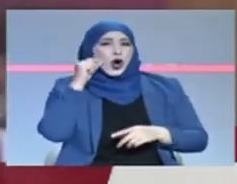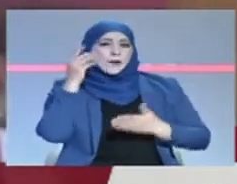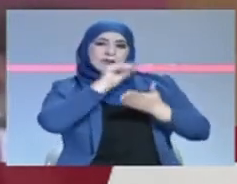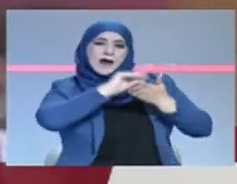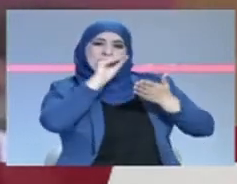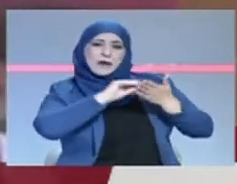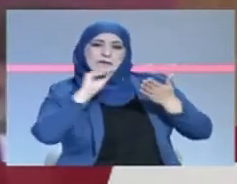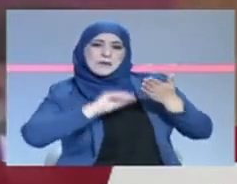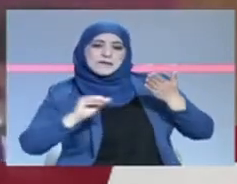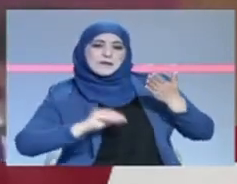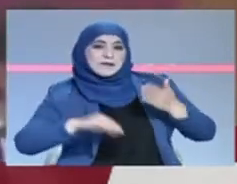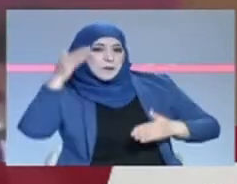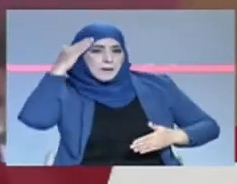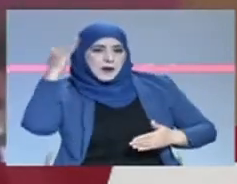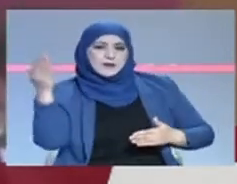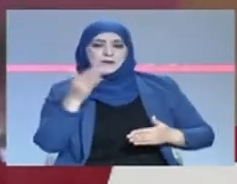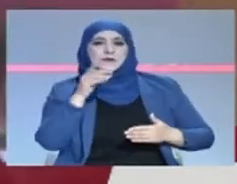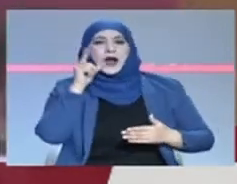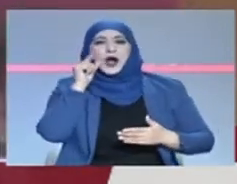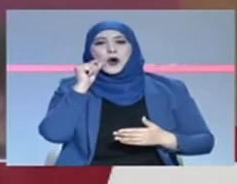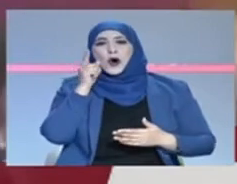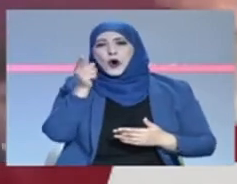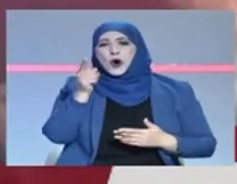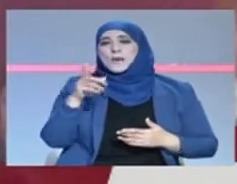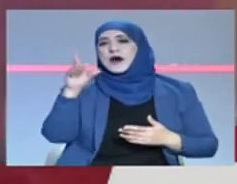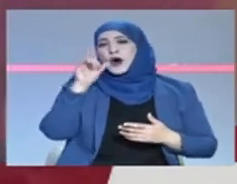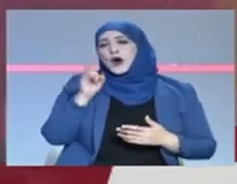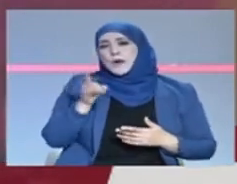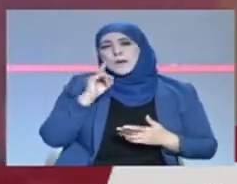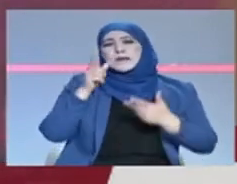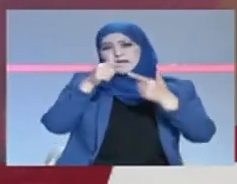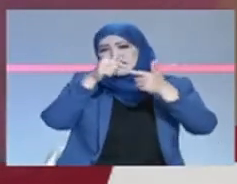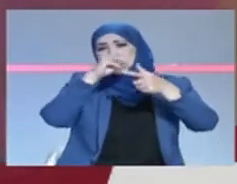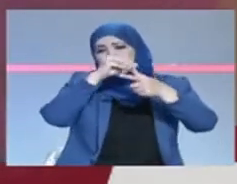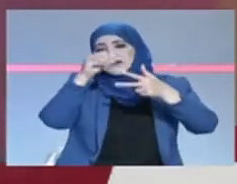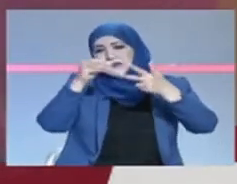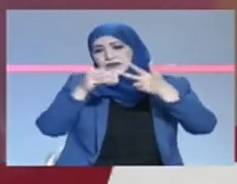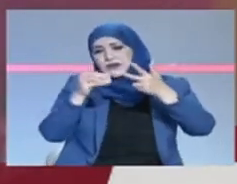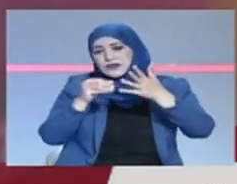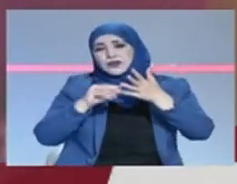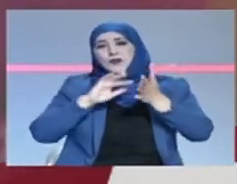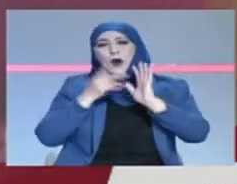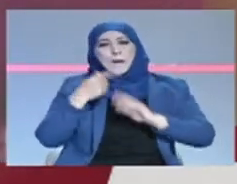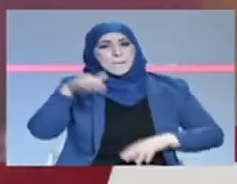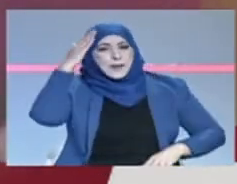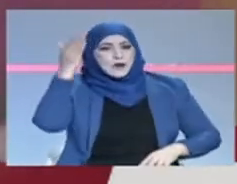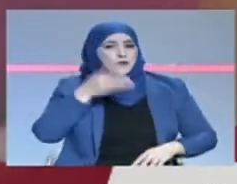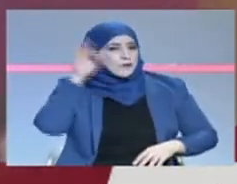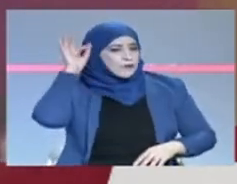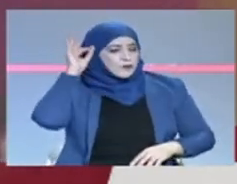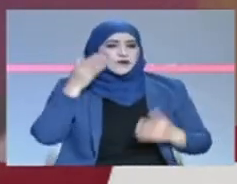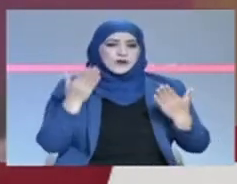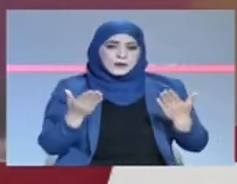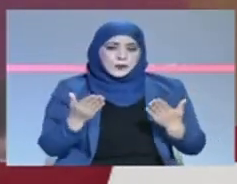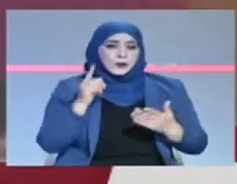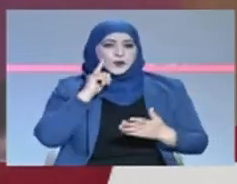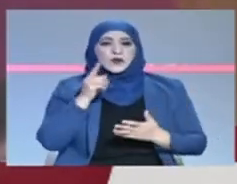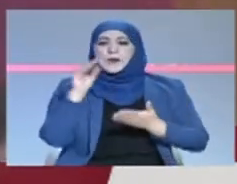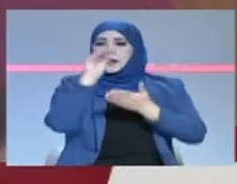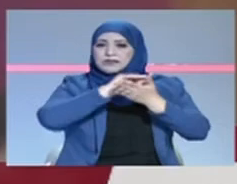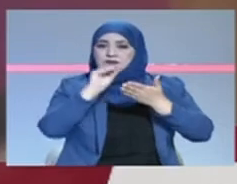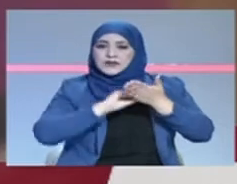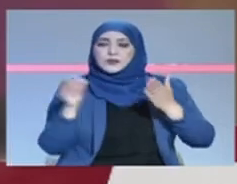والمطربين على غرار خميس ترنان، محمد التريكي، عبد الحميد بالعلجية، صالح المهدي، محمد